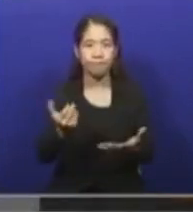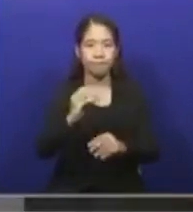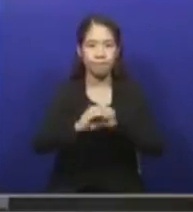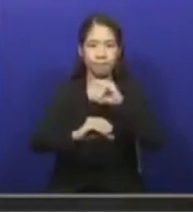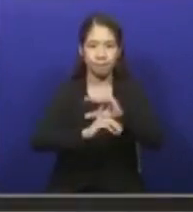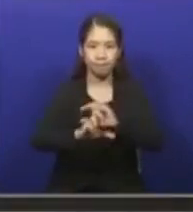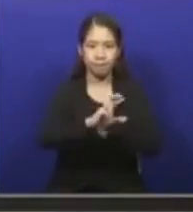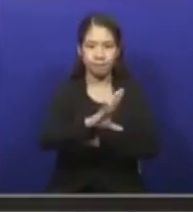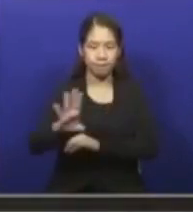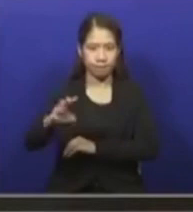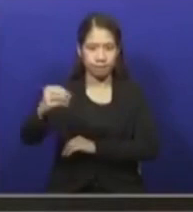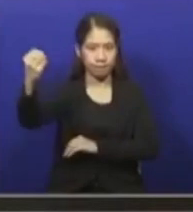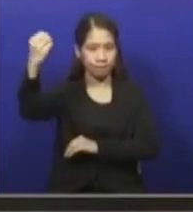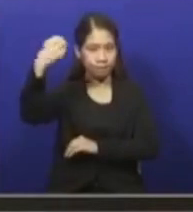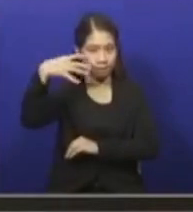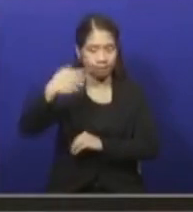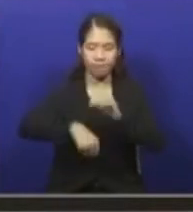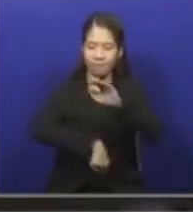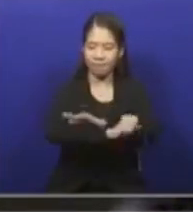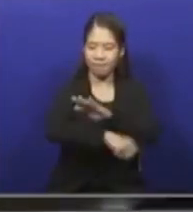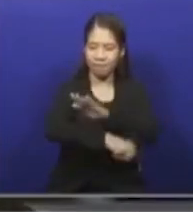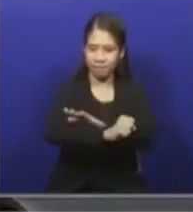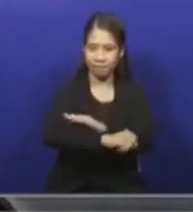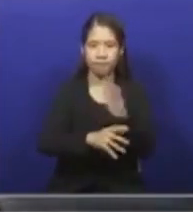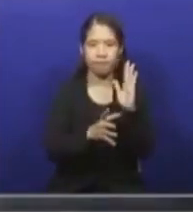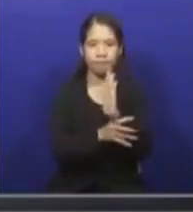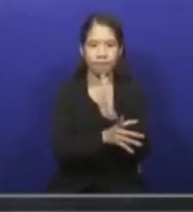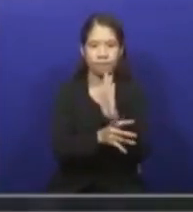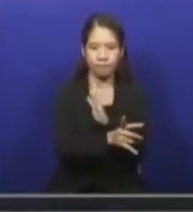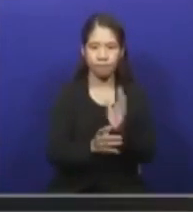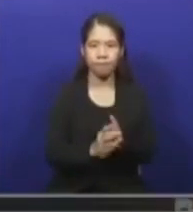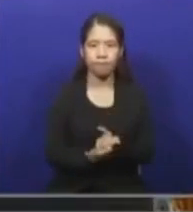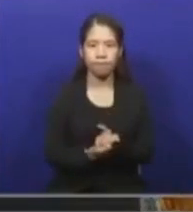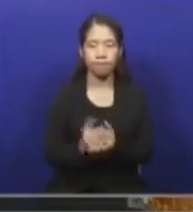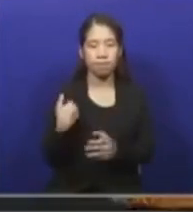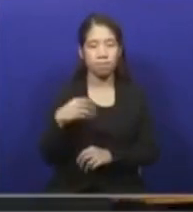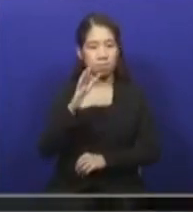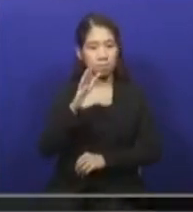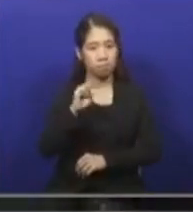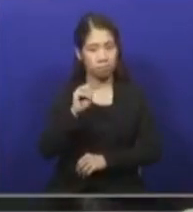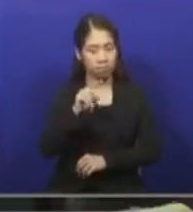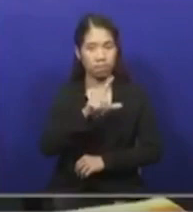งระบบไฟฟ้าส่องสว่างสนามฟุตบอลชลบุรีสเตเดียม40ล้านบาท